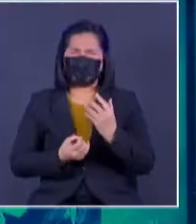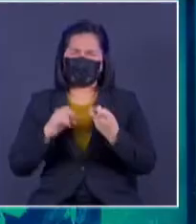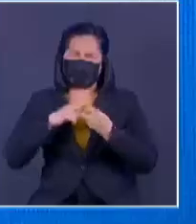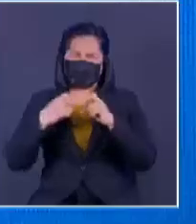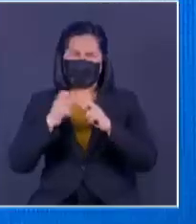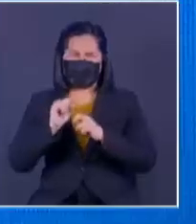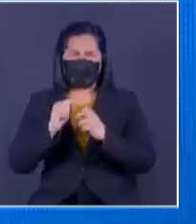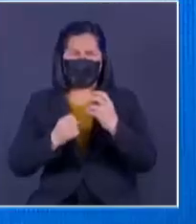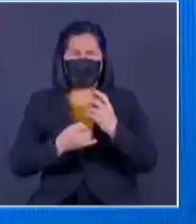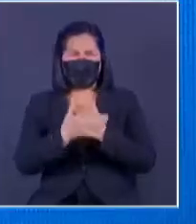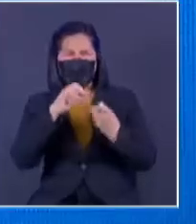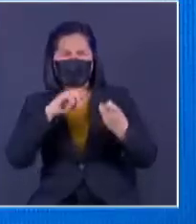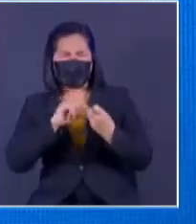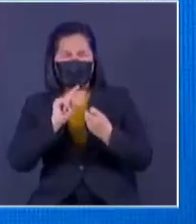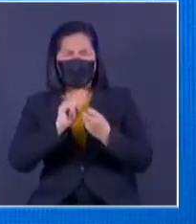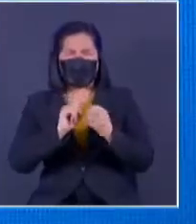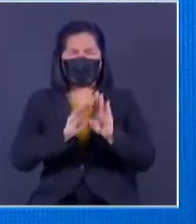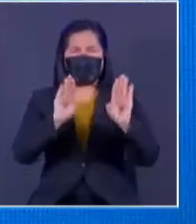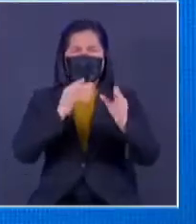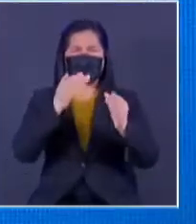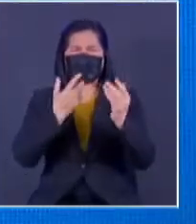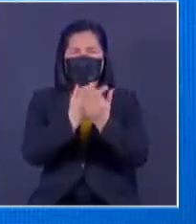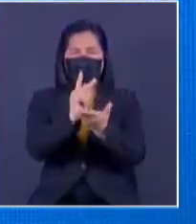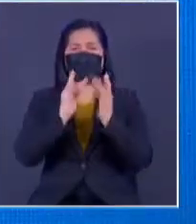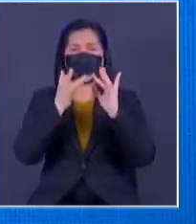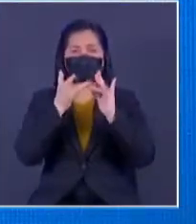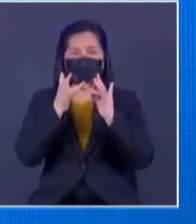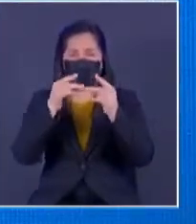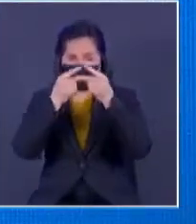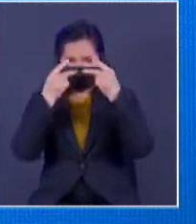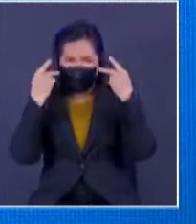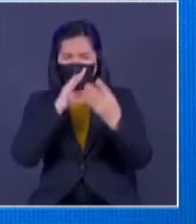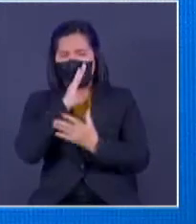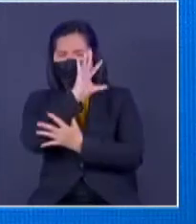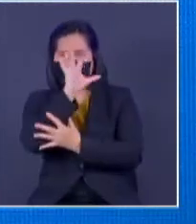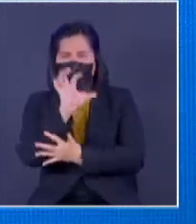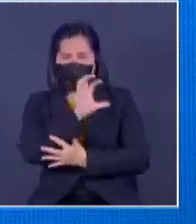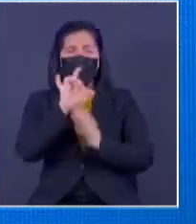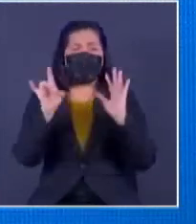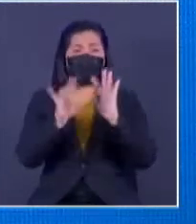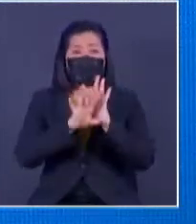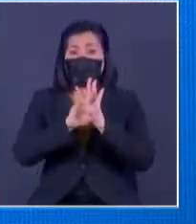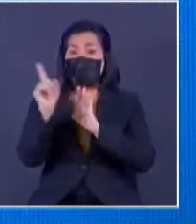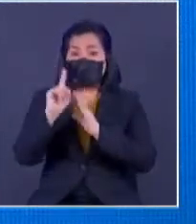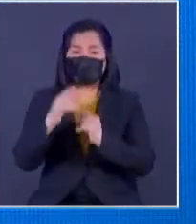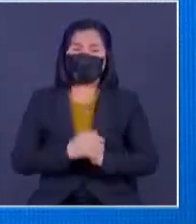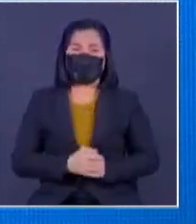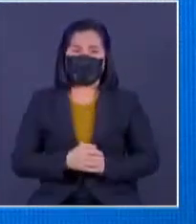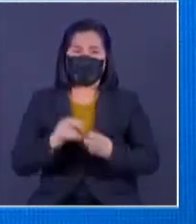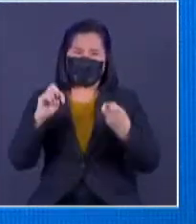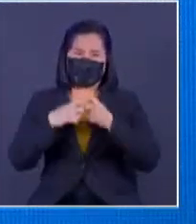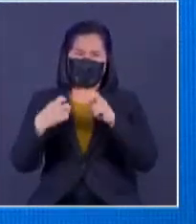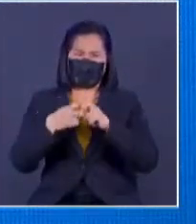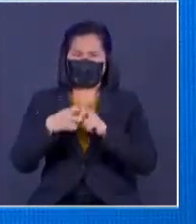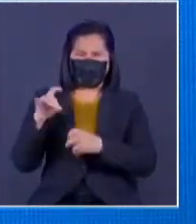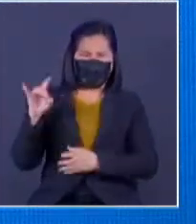ดี๋ยวนี้มีการกู้เงินผ่านทางออนไลน์ครับแล้วก็สุดท้ายกลายเป็นการดำเนินการที่โอ้โหมันโหดมาก